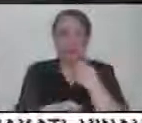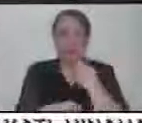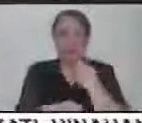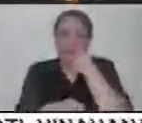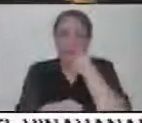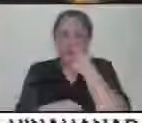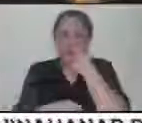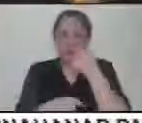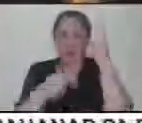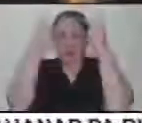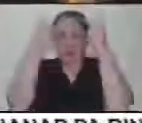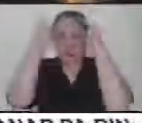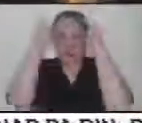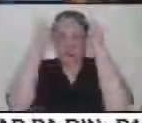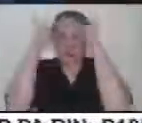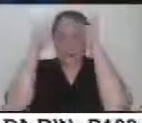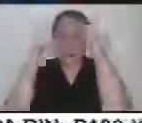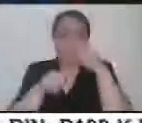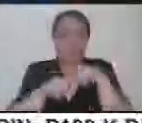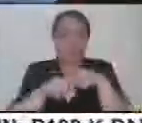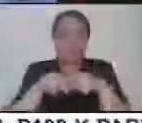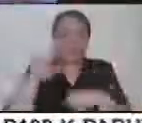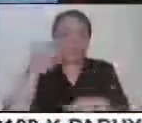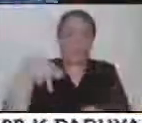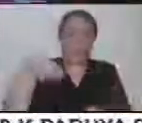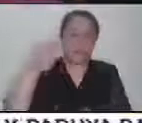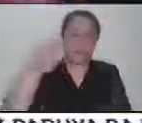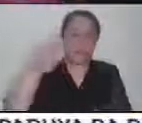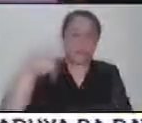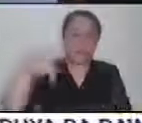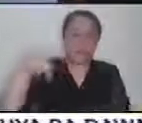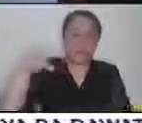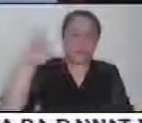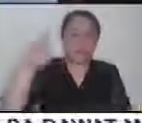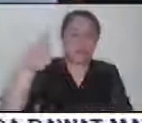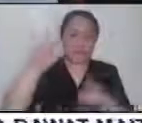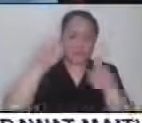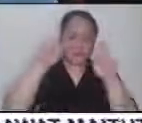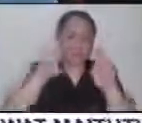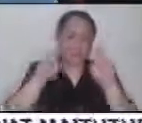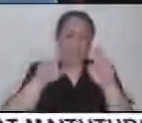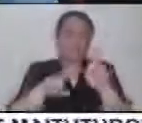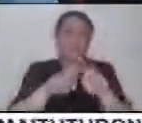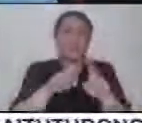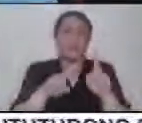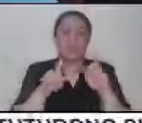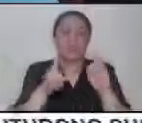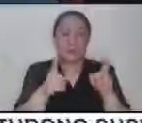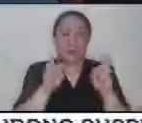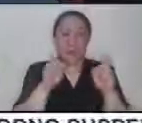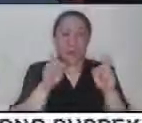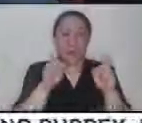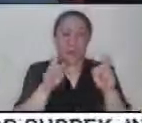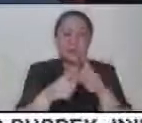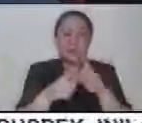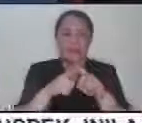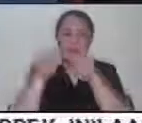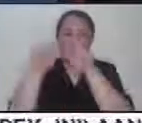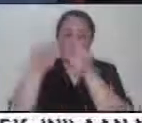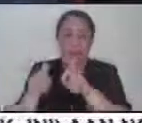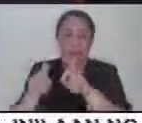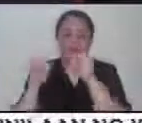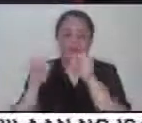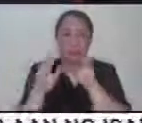Dumating na po sa kanilang bahay ang abo ng konduktora na nasawi ng silaban siya ng pasaherong kanyang nakaalitan sa loob ng bus